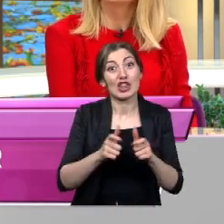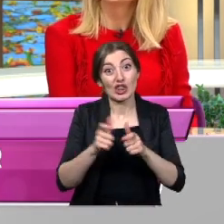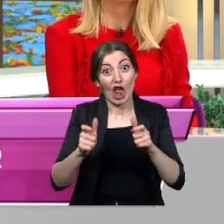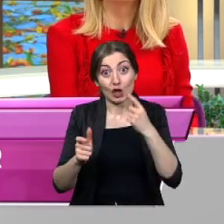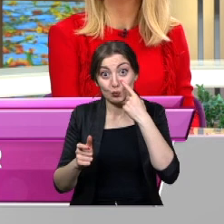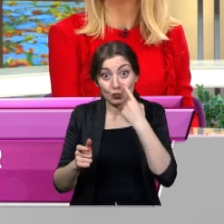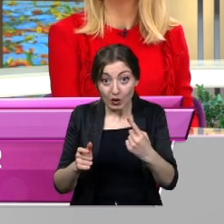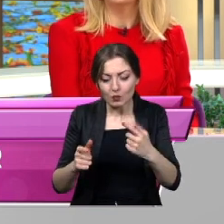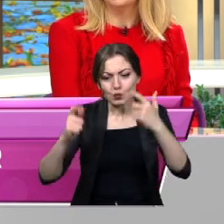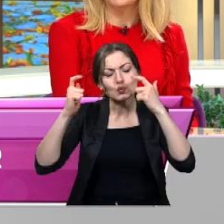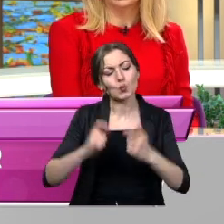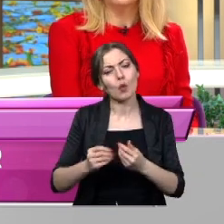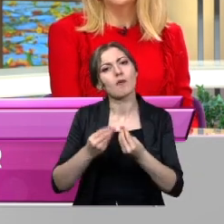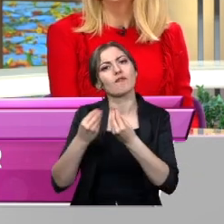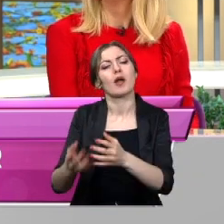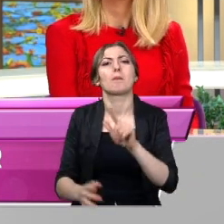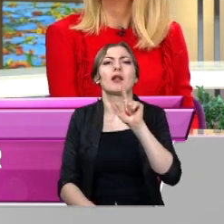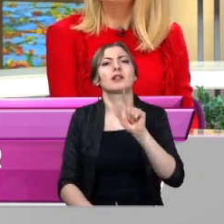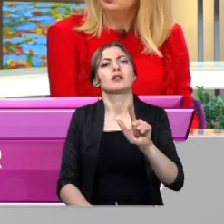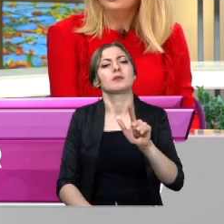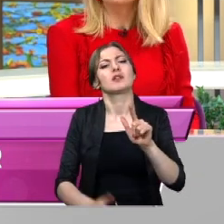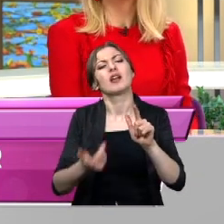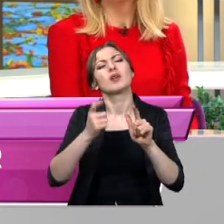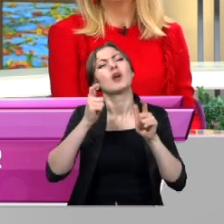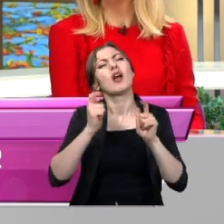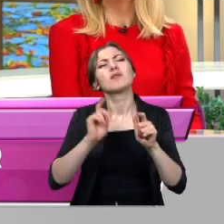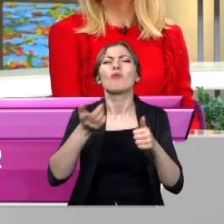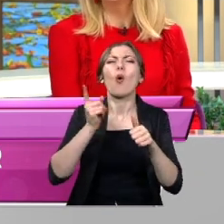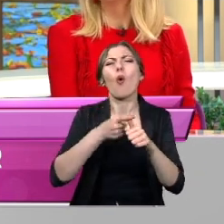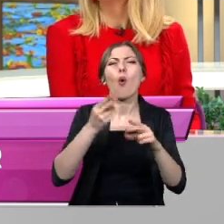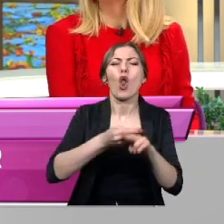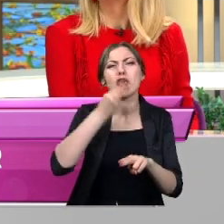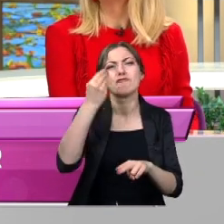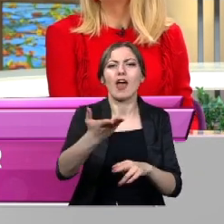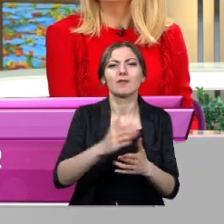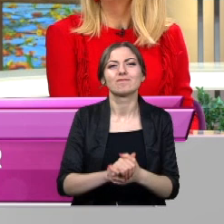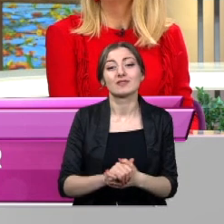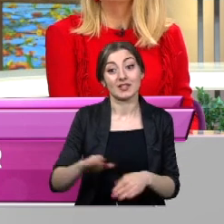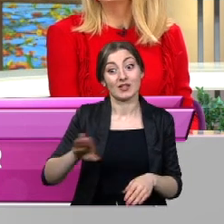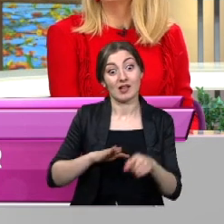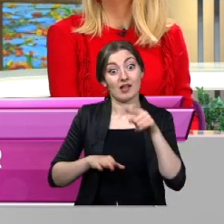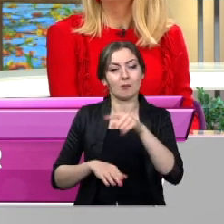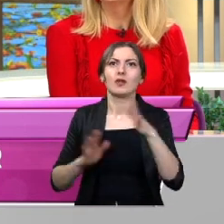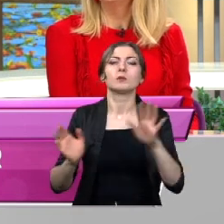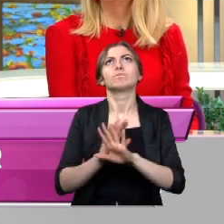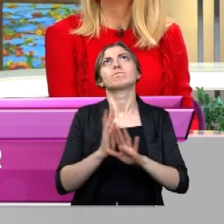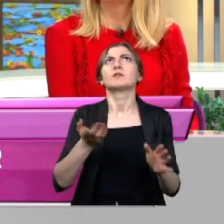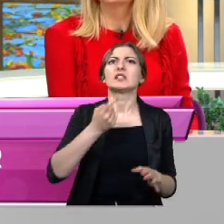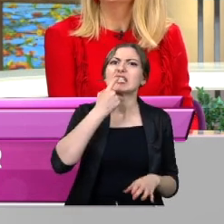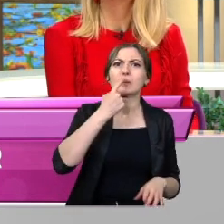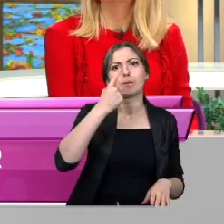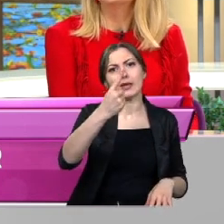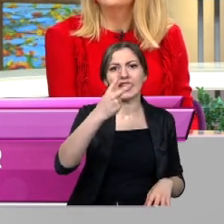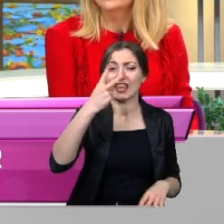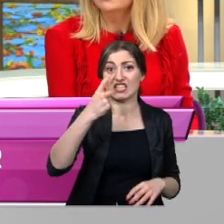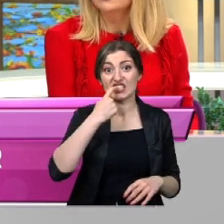düzeyine uygun sorumluluklar vermeye başlaması örnekleri bunu Evet şöyle çocuk artık Mesela bir iki